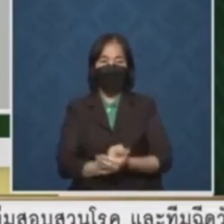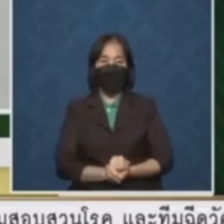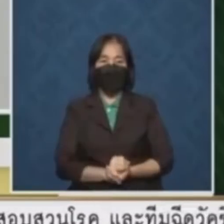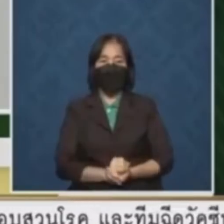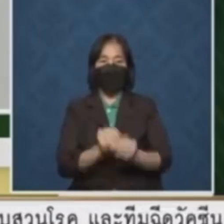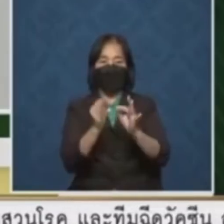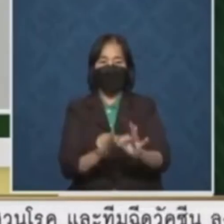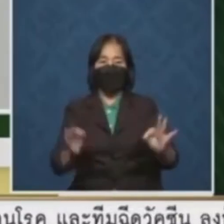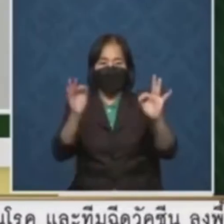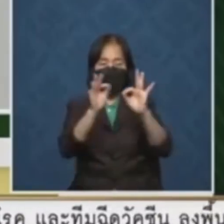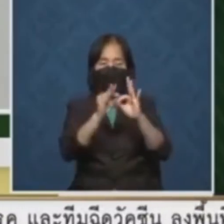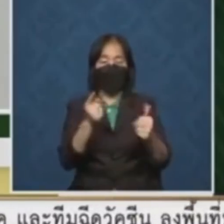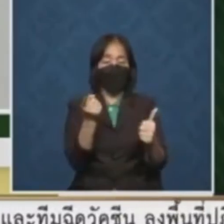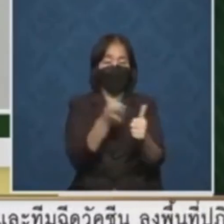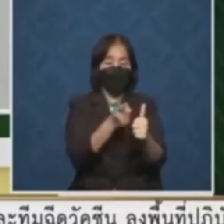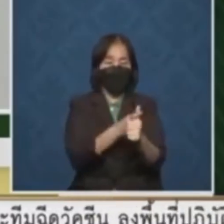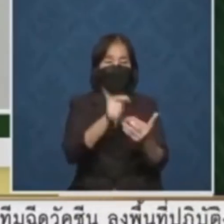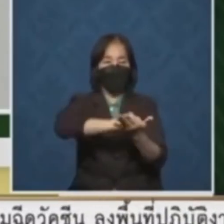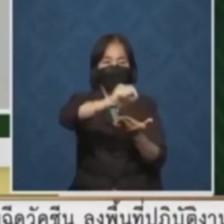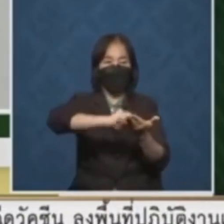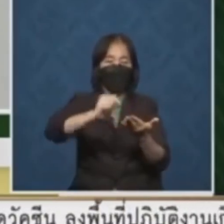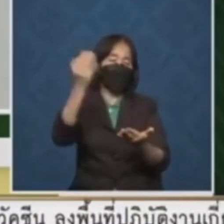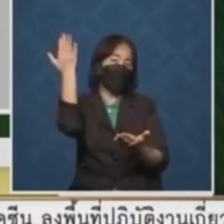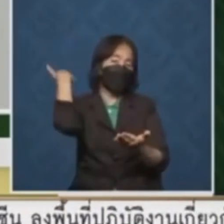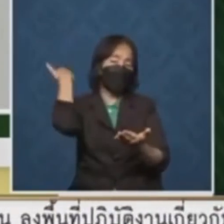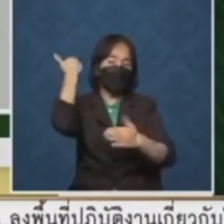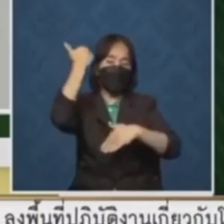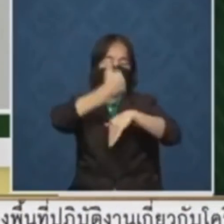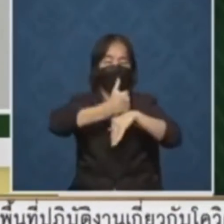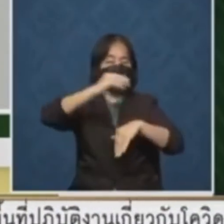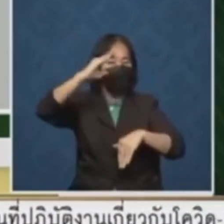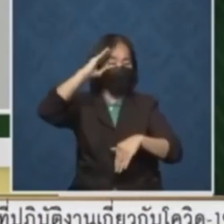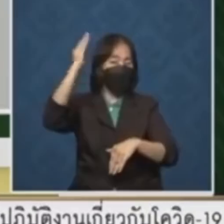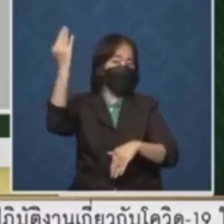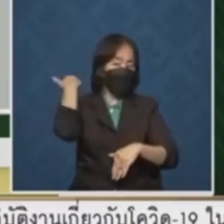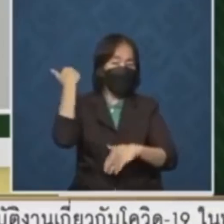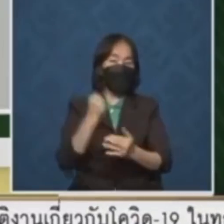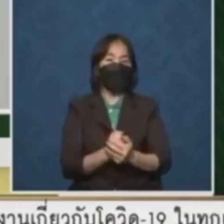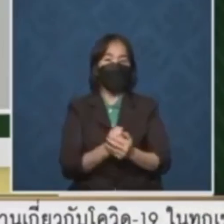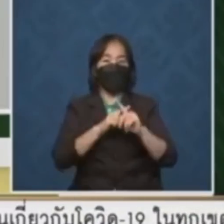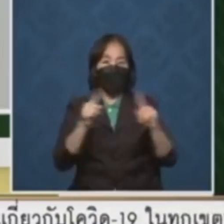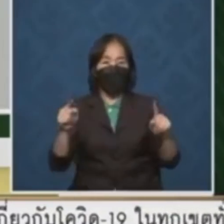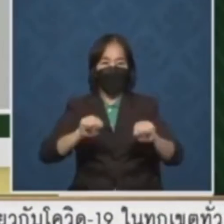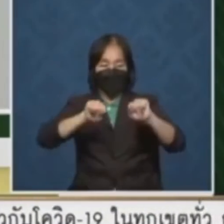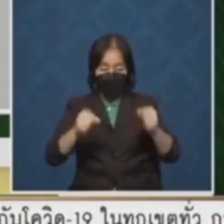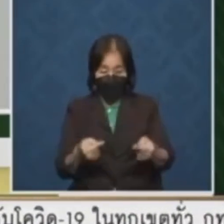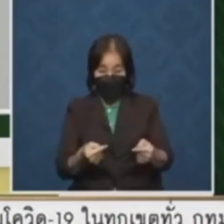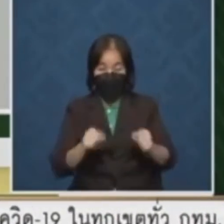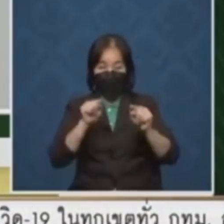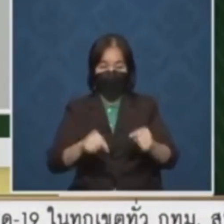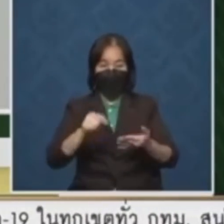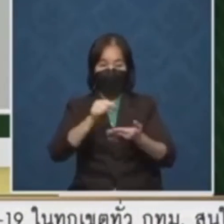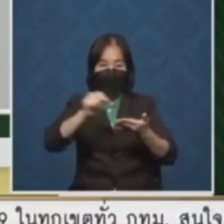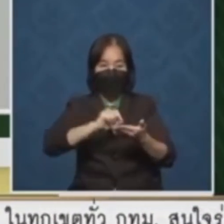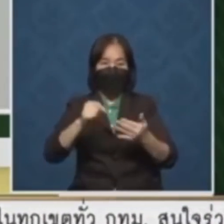ำคัญคือฉบับหนึ่งเป็นลายเซ็นของอดีตแม่ทัพภาคที่2ท่านก่อนแต่ภายใต้วงเล็บลายเซ็นนั้น